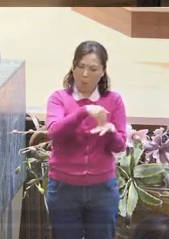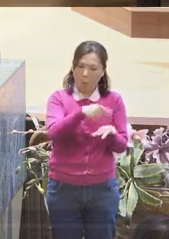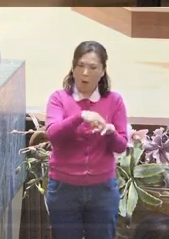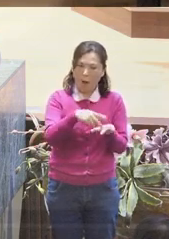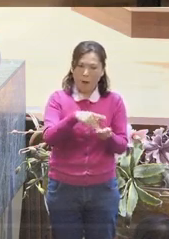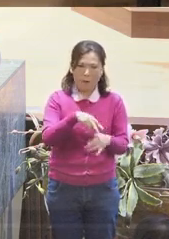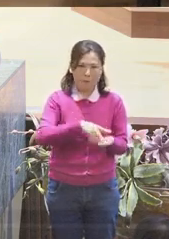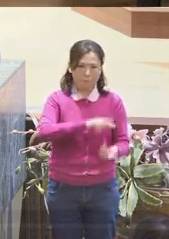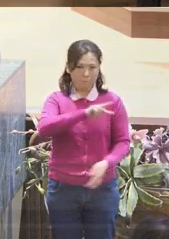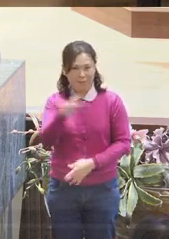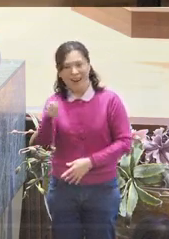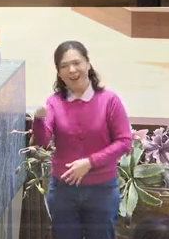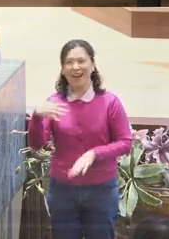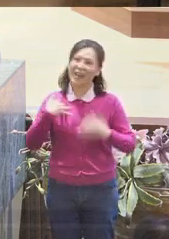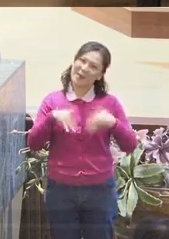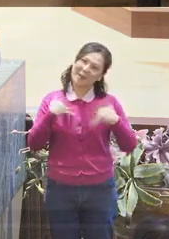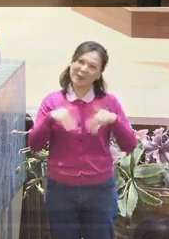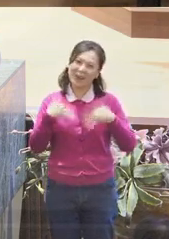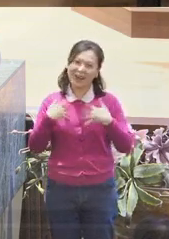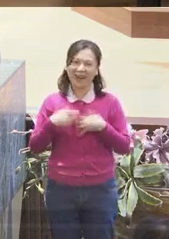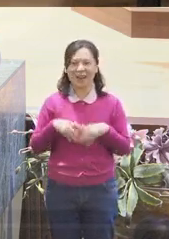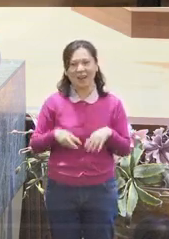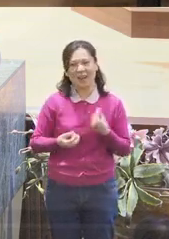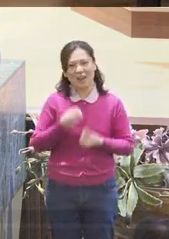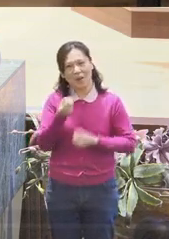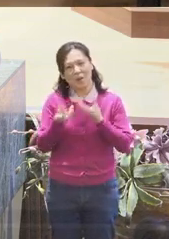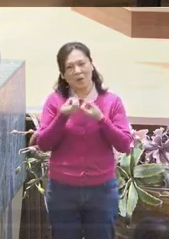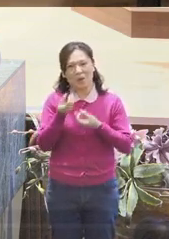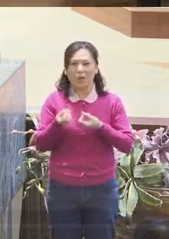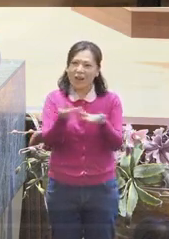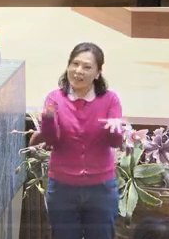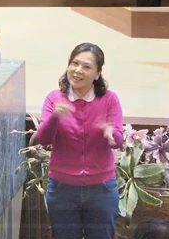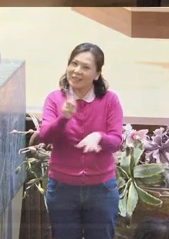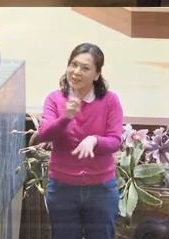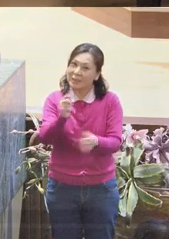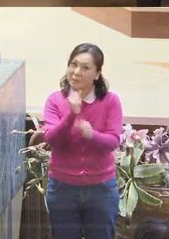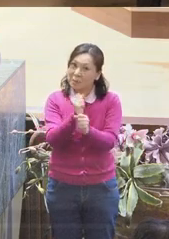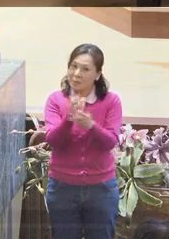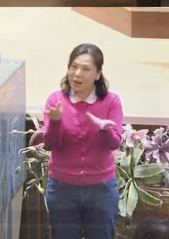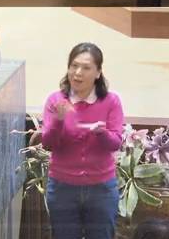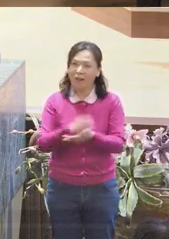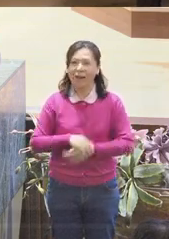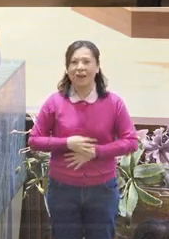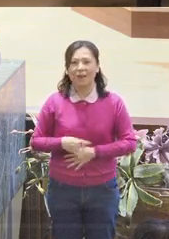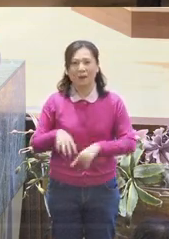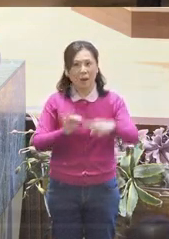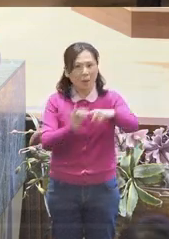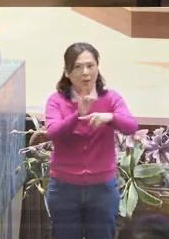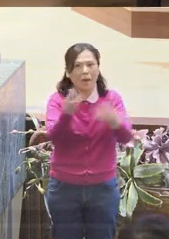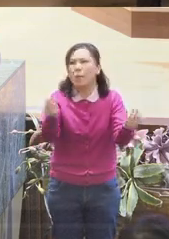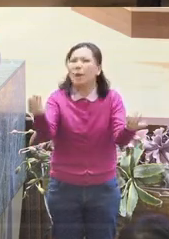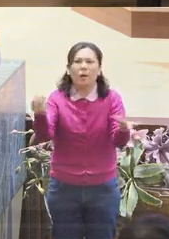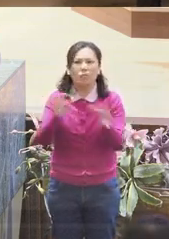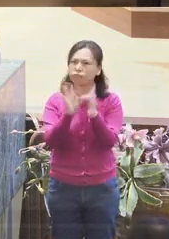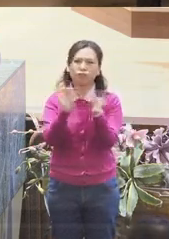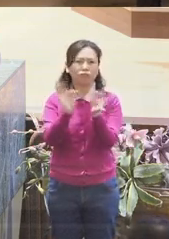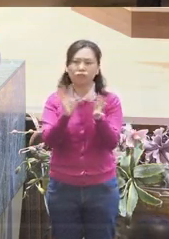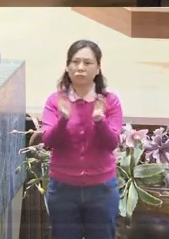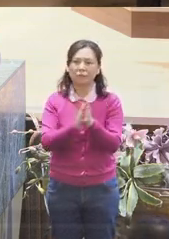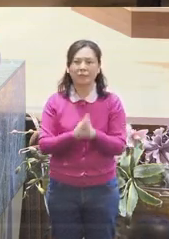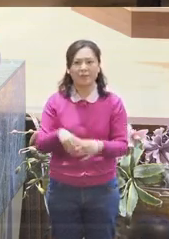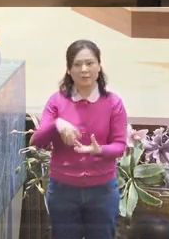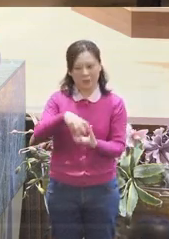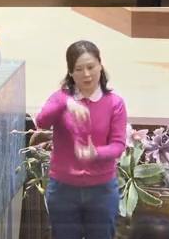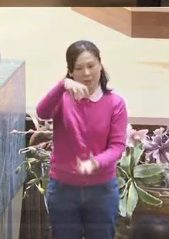变成比较欢乐的，就是大家分享有没有什么减塑的方法，一下子做不到100%也没有什么关系，瓶